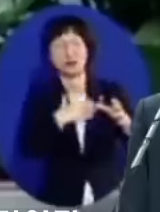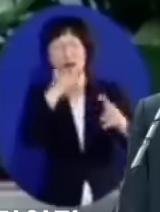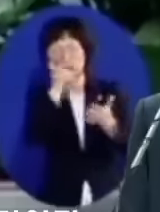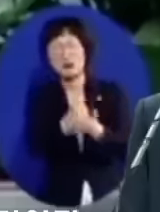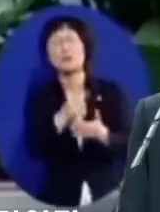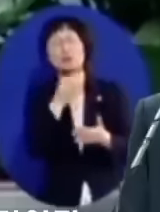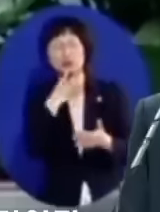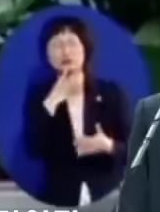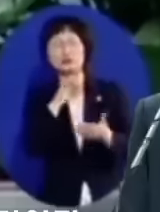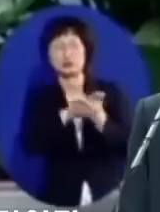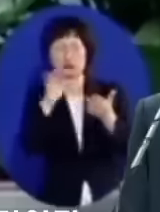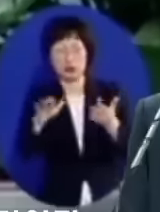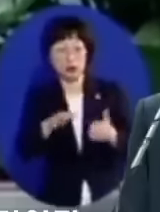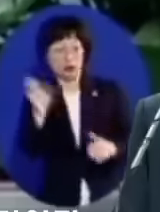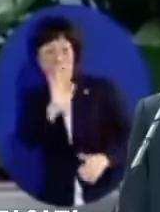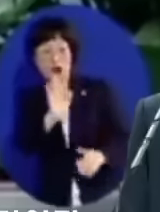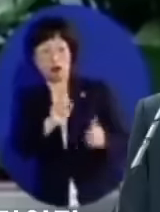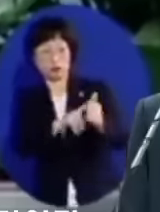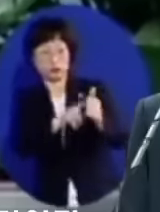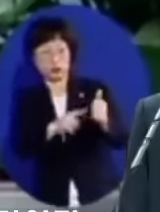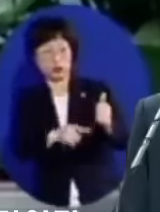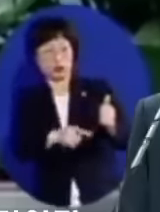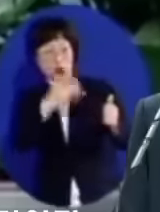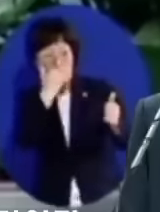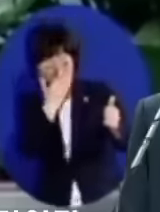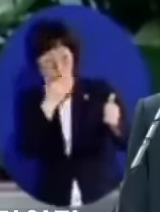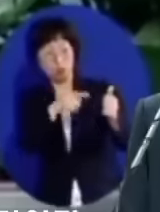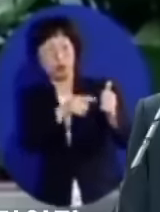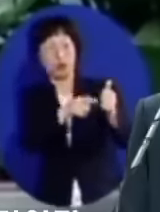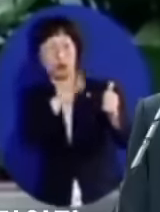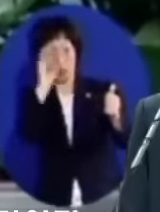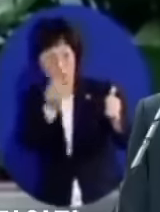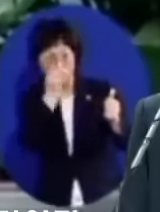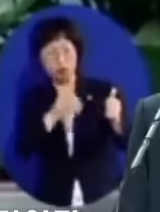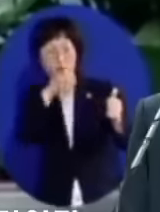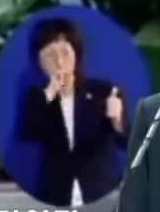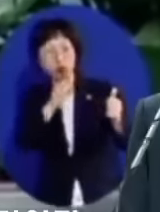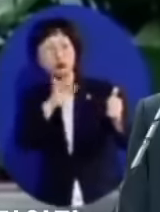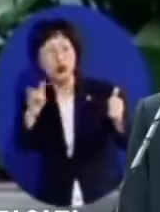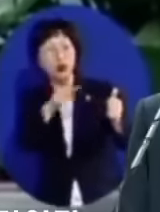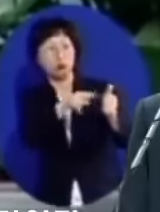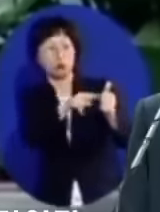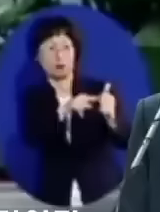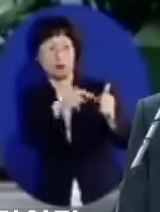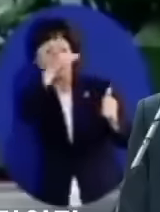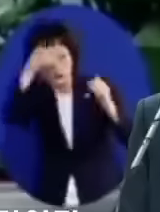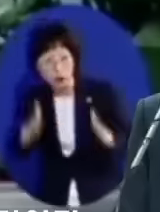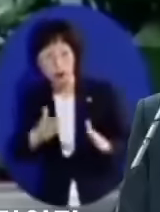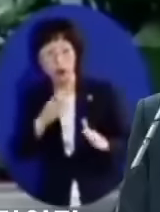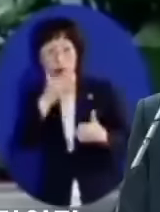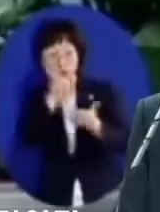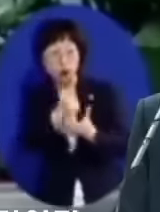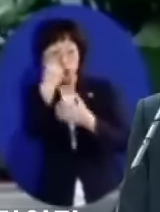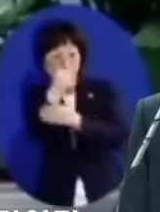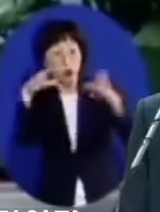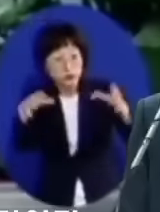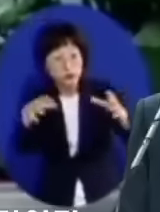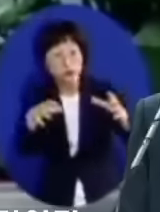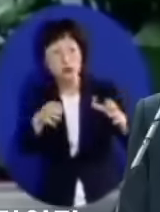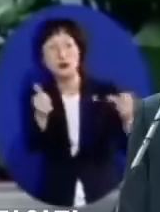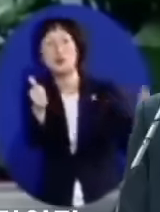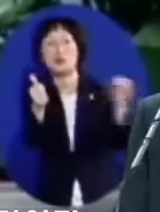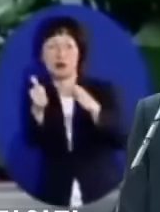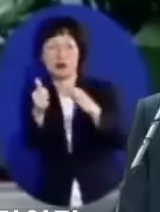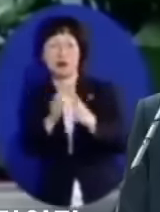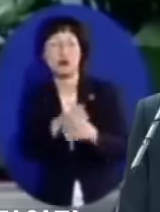없습니다. 한경진 목사처럼 겸손하고 거룩하고 착하게 사는 분이 자기 일생은 죄 덩어리라고 말했었습니다.